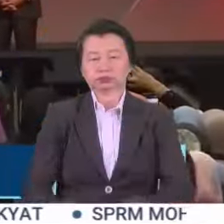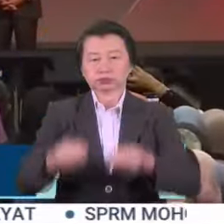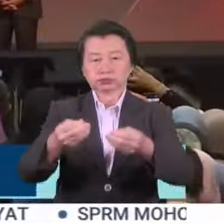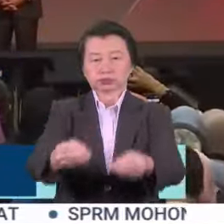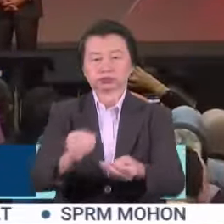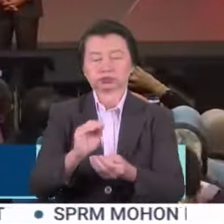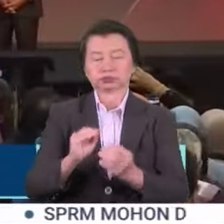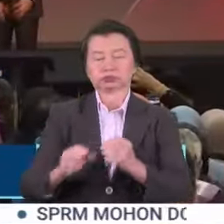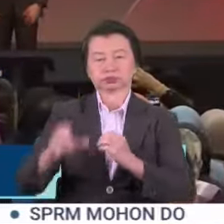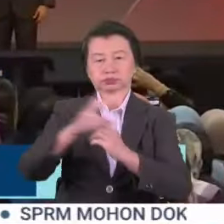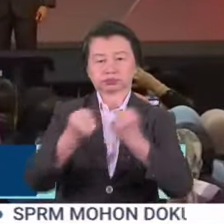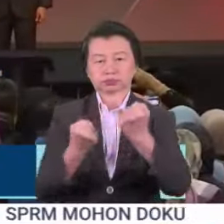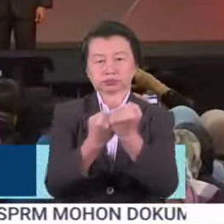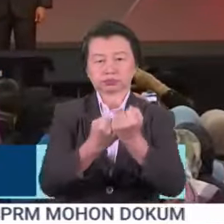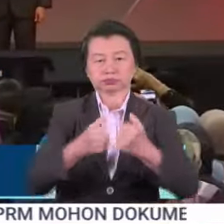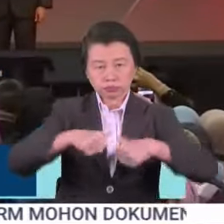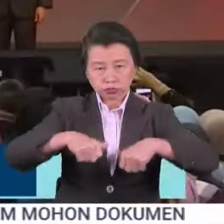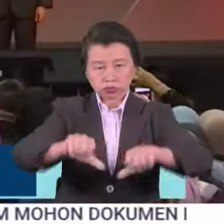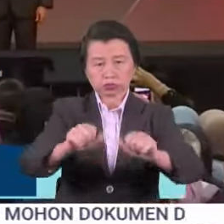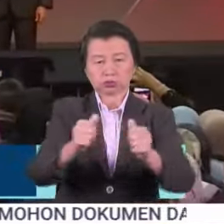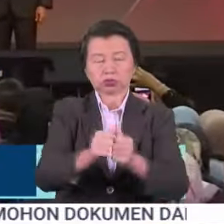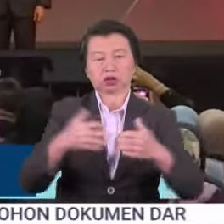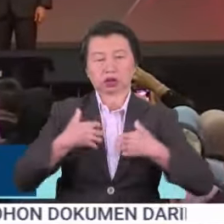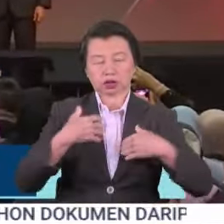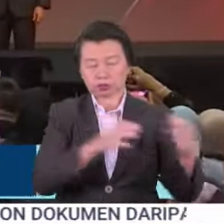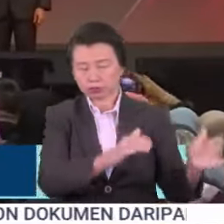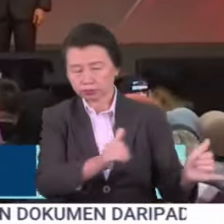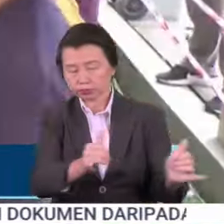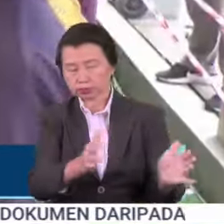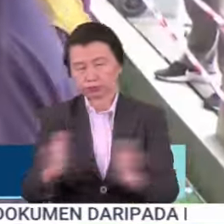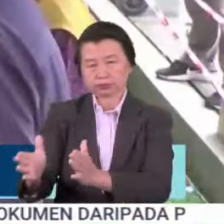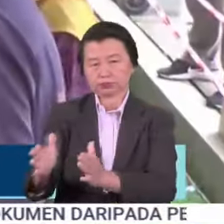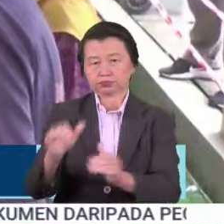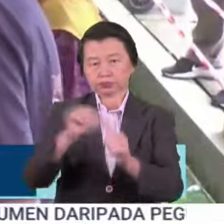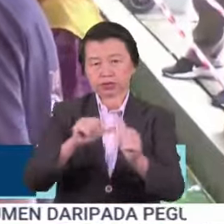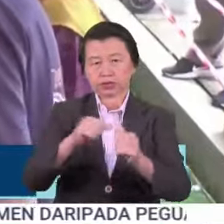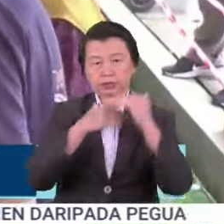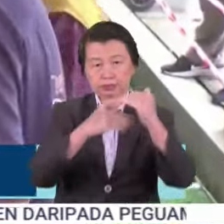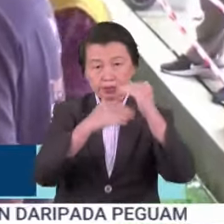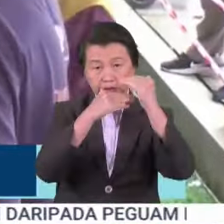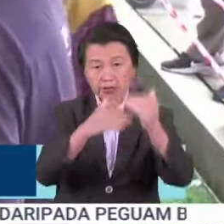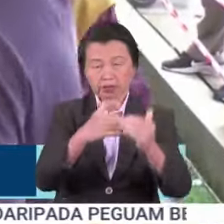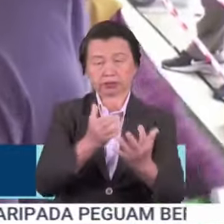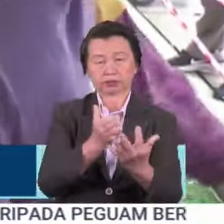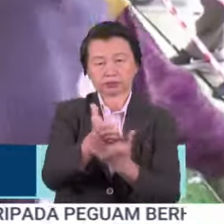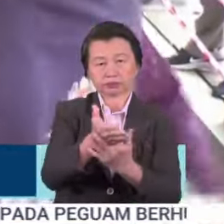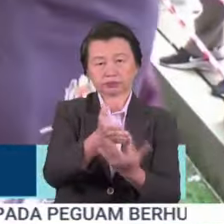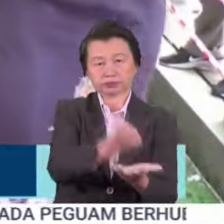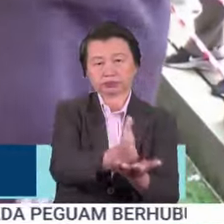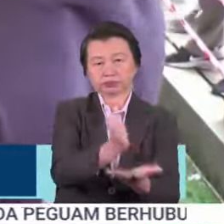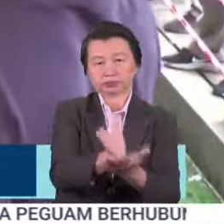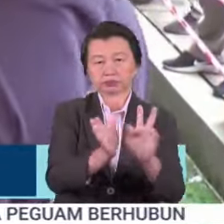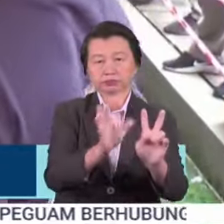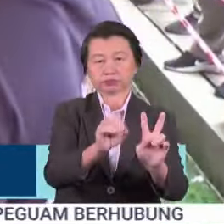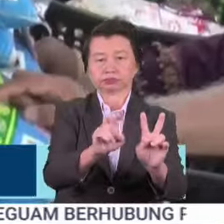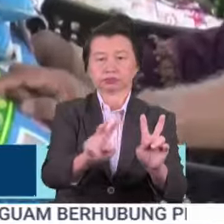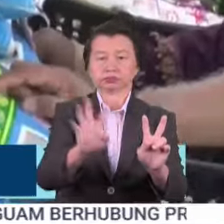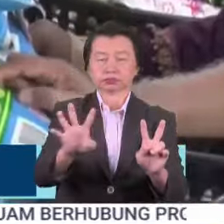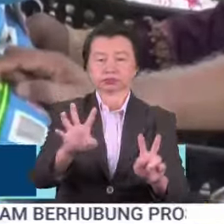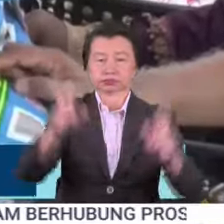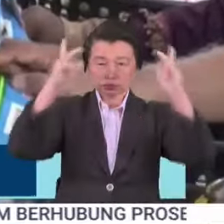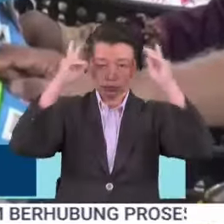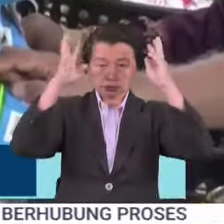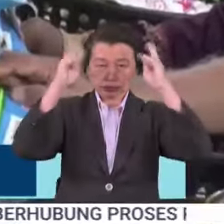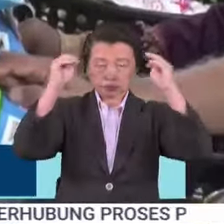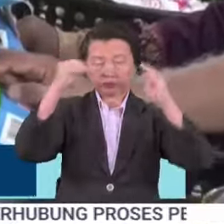Pemberian subsidi kepada rakyat diteruskan dengan adanya penyelarasan di setiap peringkat menerusi Belanjawan 2024. Tegas Perdana